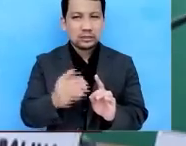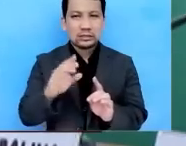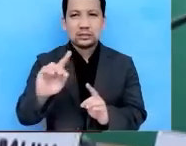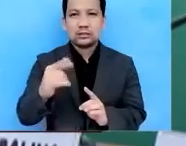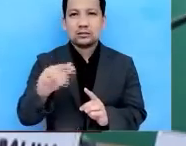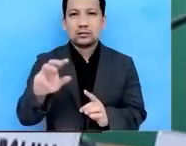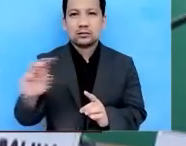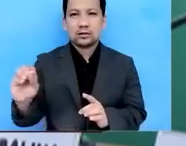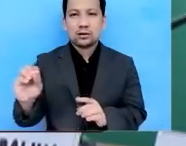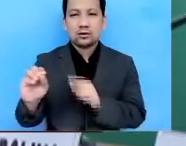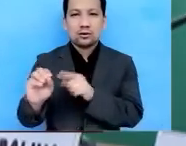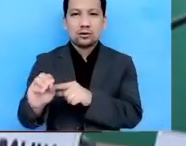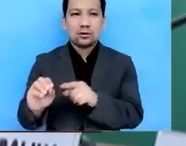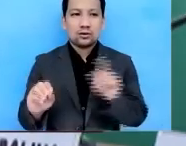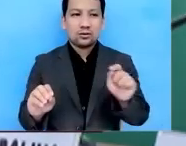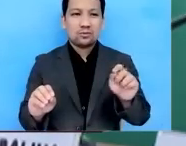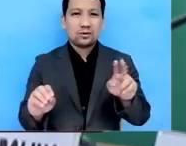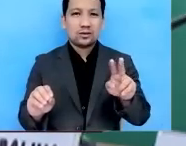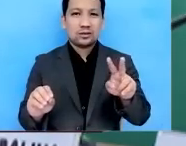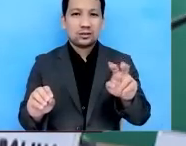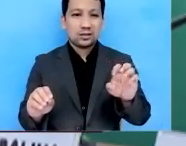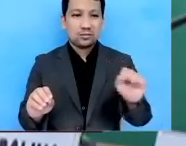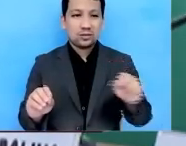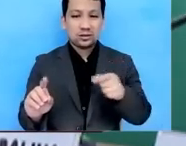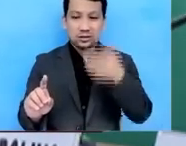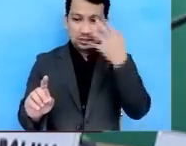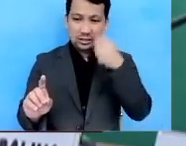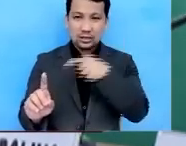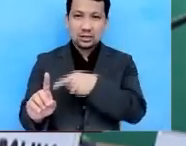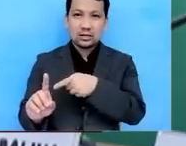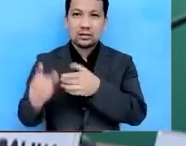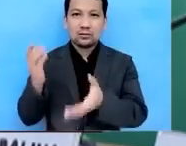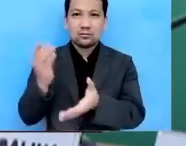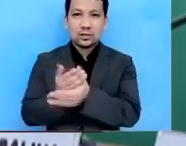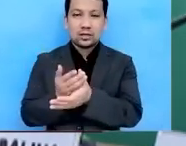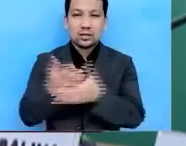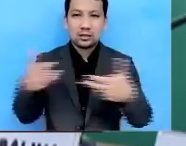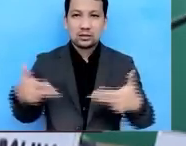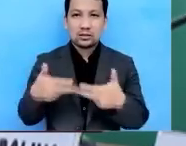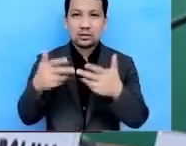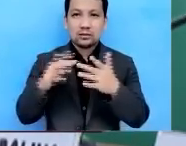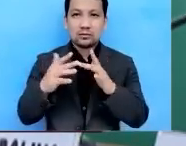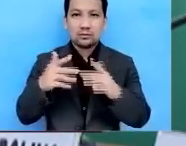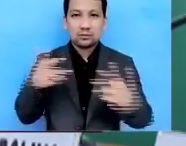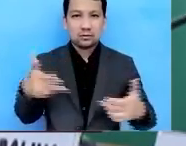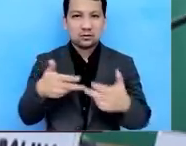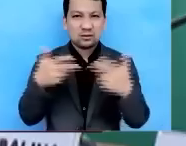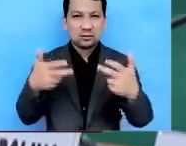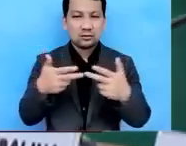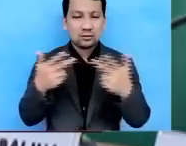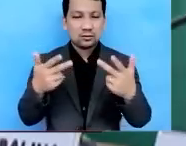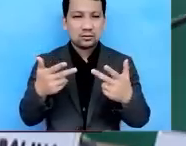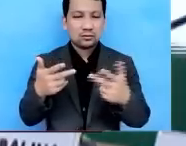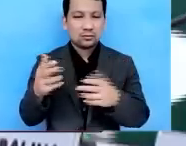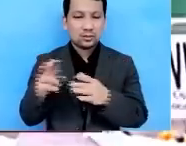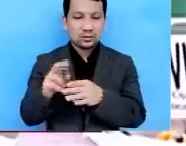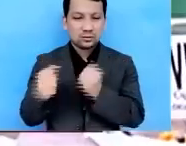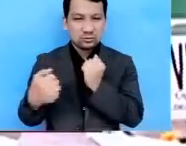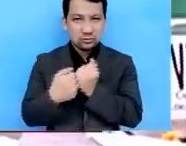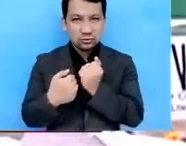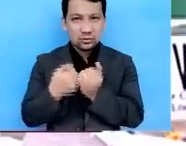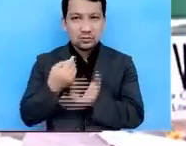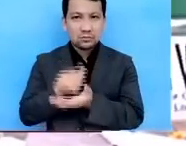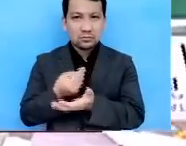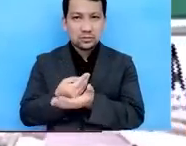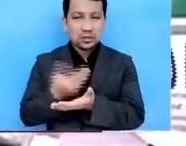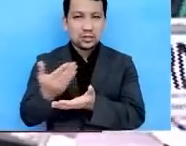galit yung mga Teves kay Gob kasi pinatigil yung faucet, isa sa faucet of money ni sila, sir. Humarap